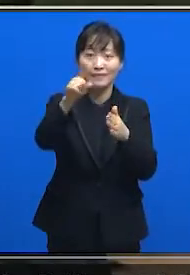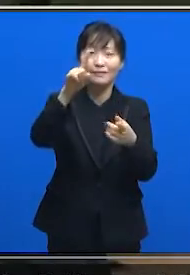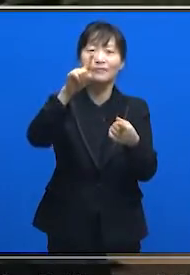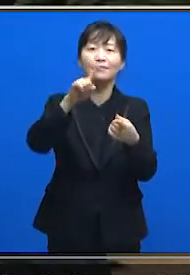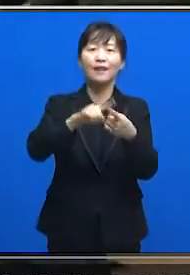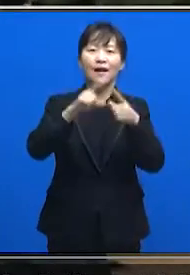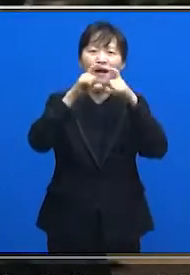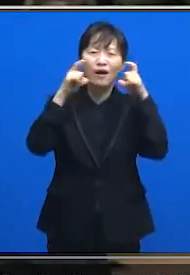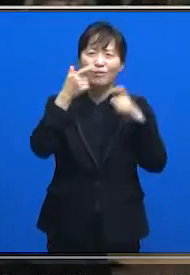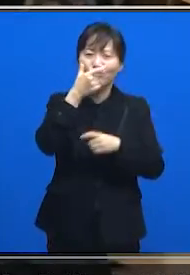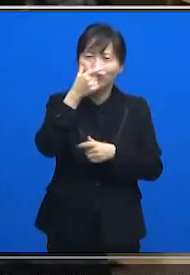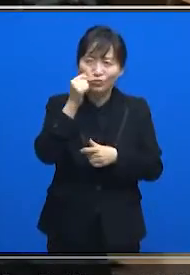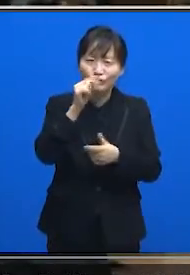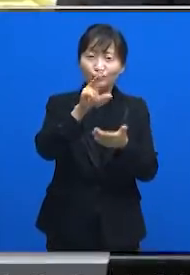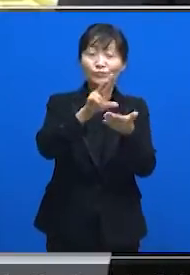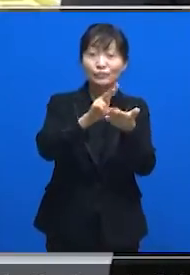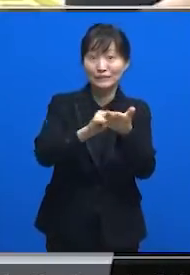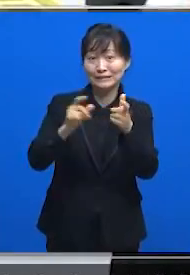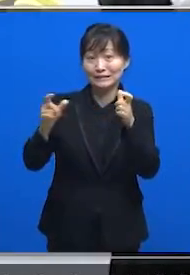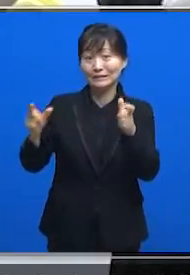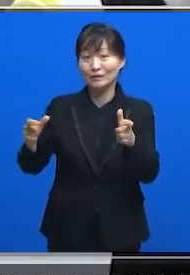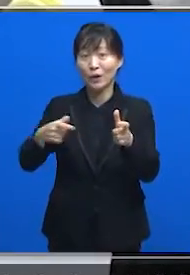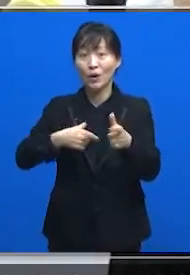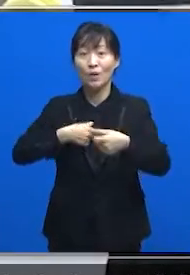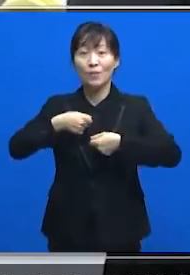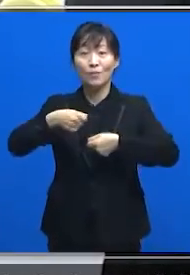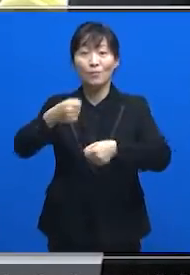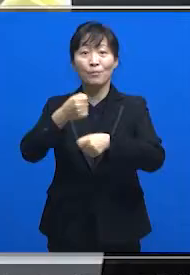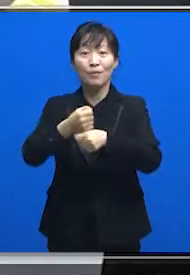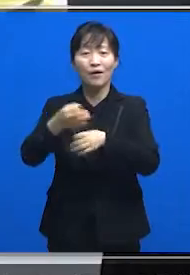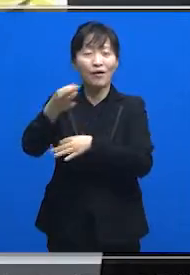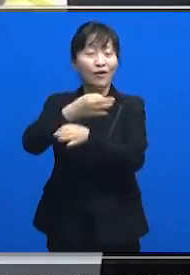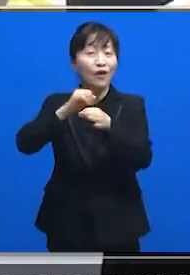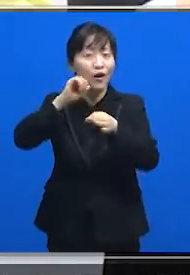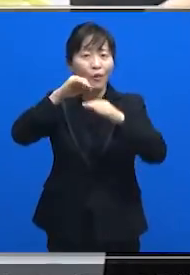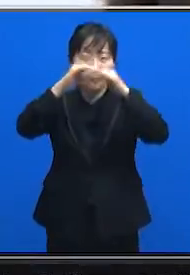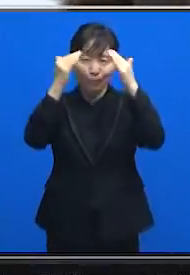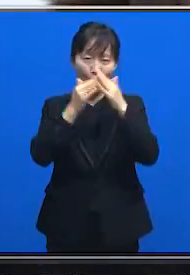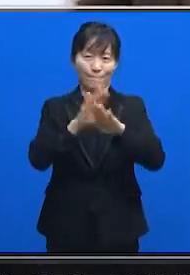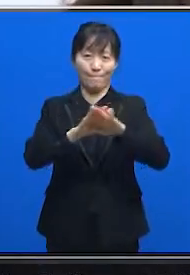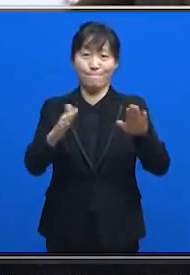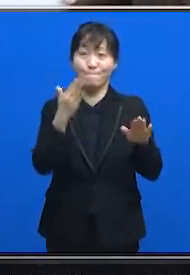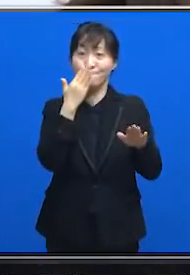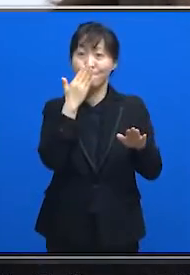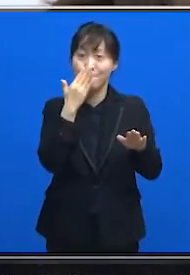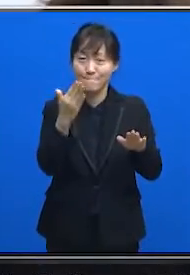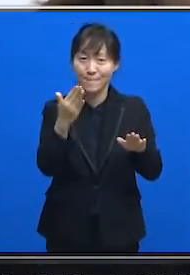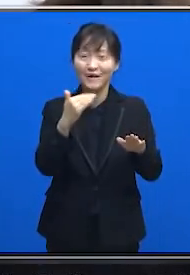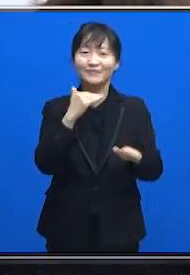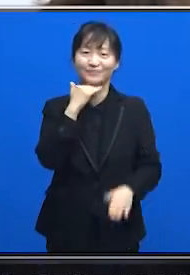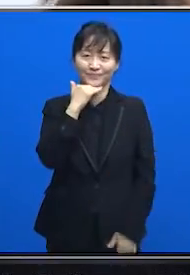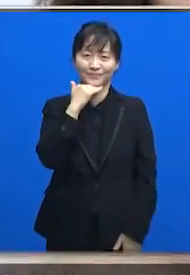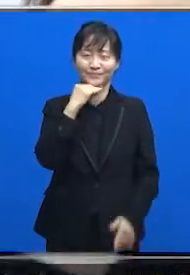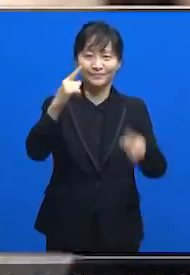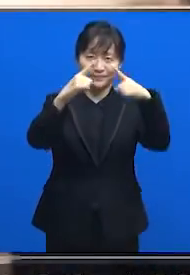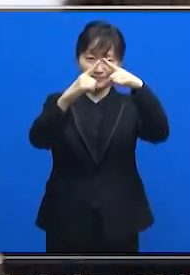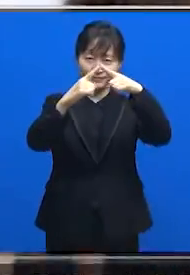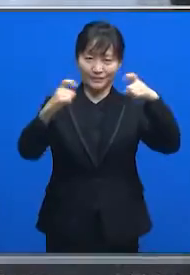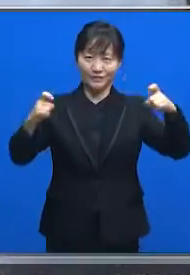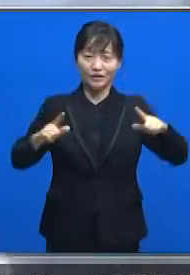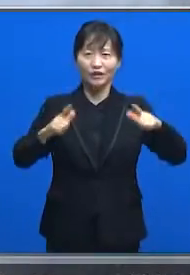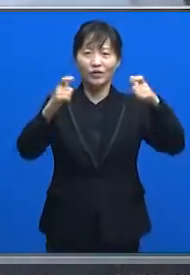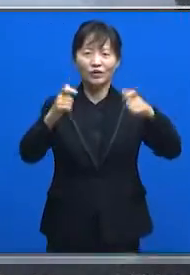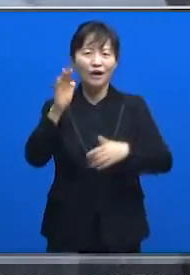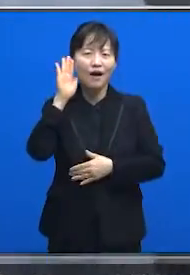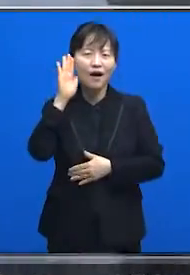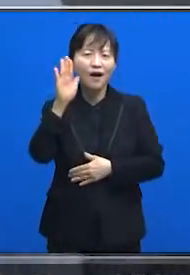이를 통해 마스크 부족 문제와 지역 봉제 업체의 경영난이 모두 해결될 수 있는 계기가 될 것으로 기대하고 있습니다